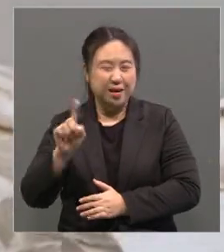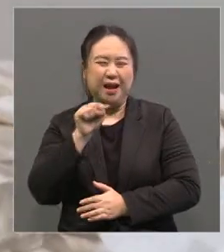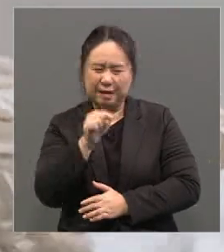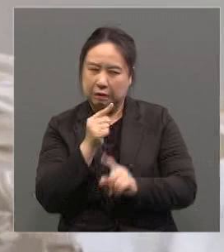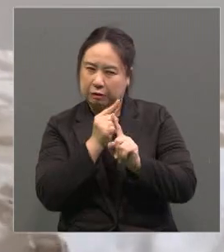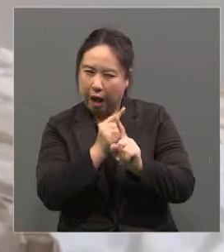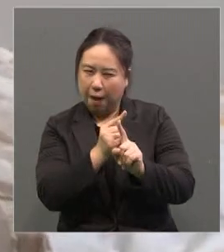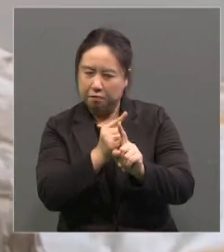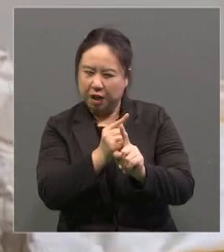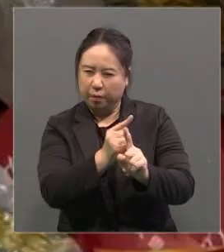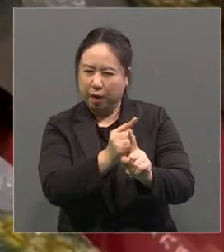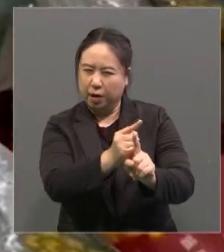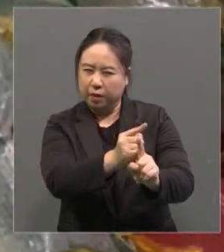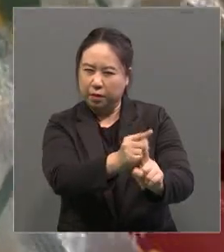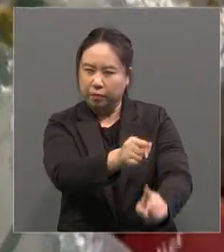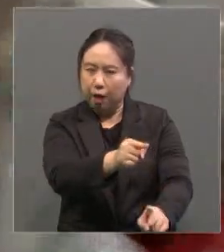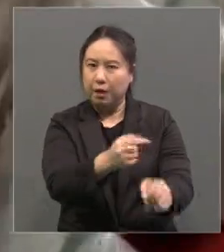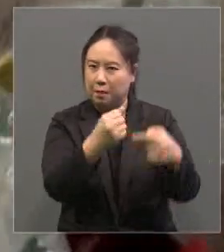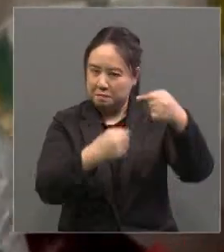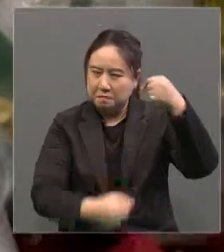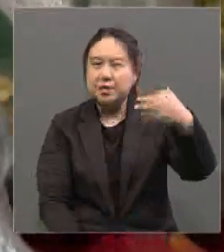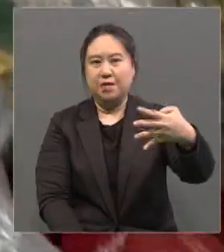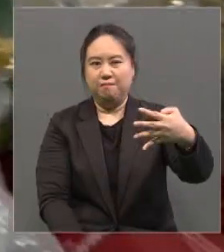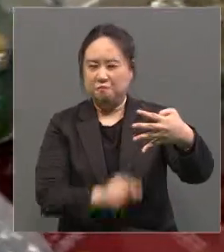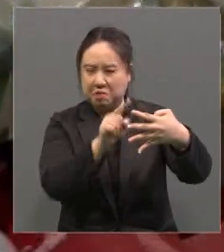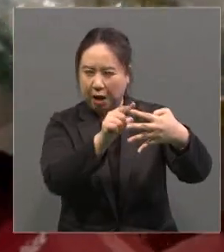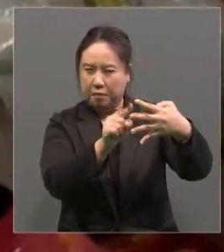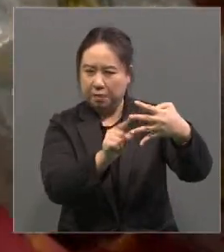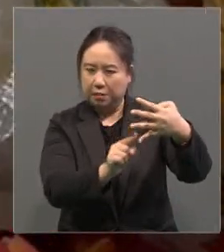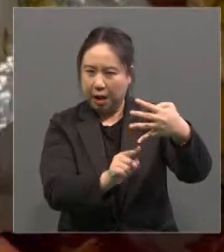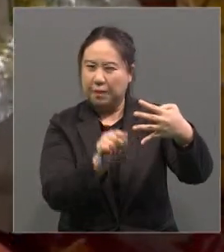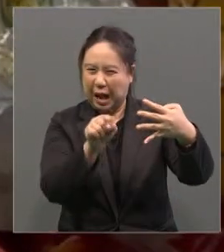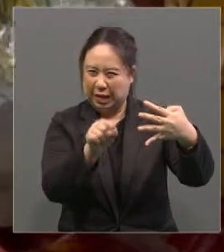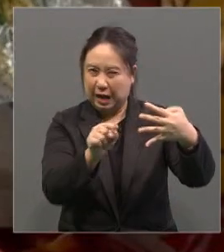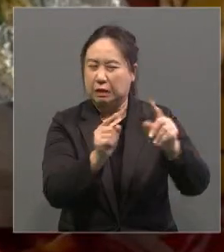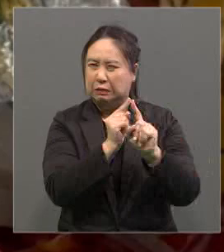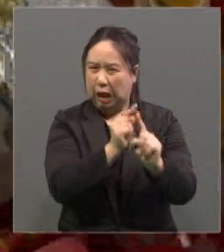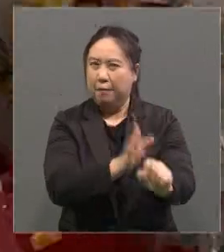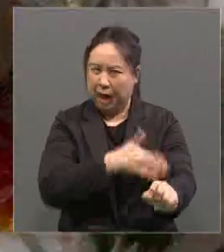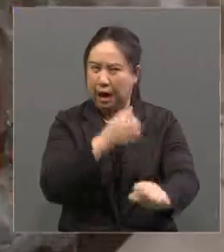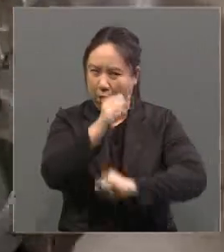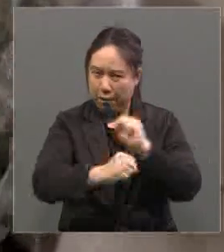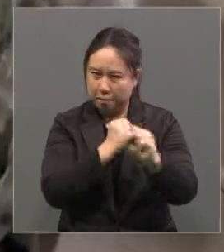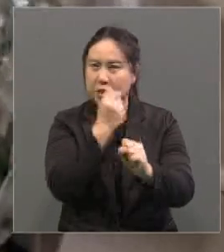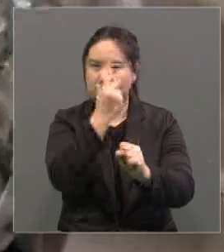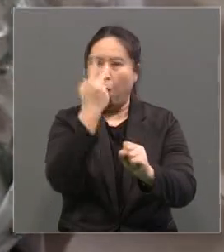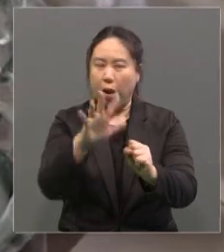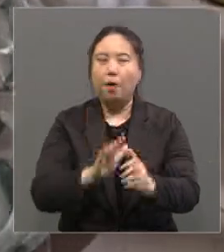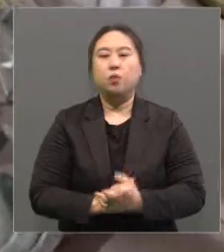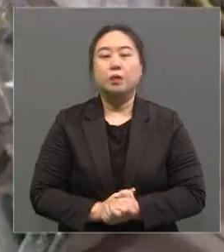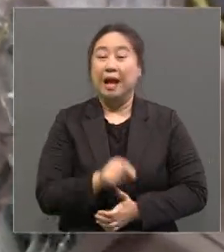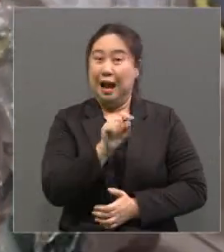องที่ตามไล่มาเนี่ย4คดีแล้วก็ตามเคสตัวเนี้ยมา2ปีแล้วนะครับจุดนี้เป็นจุดที่พักย